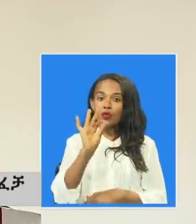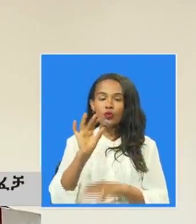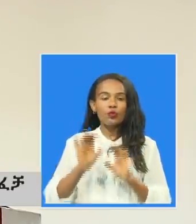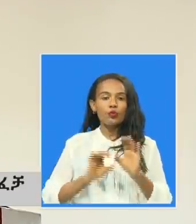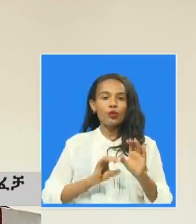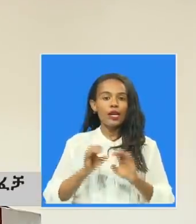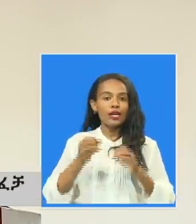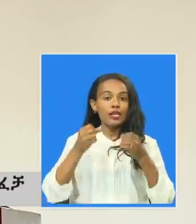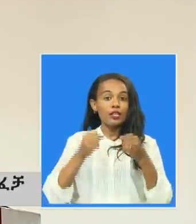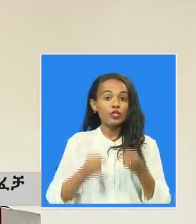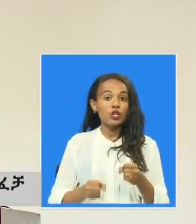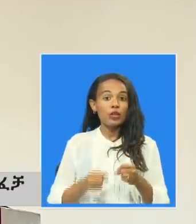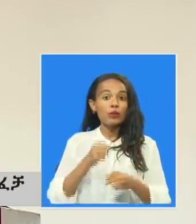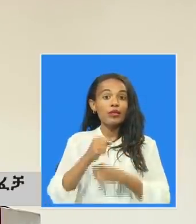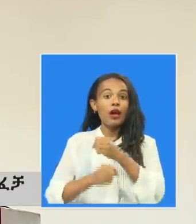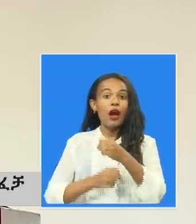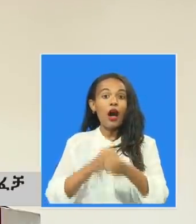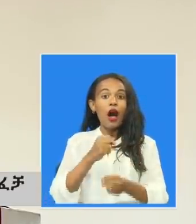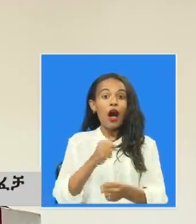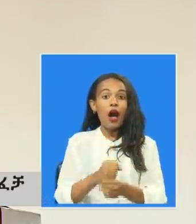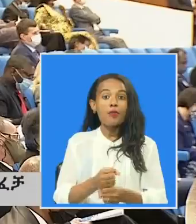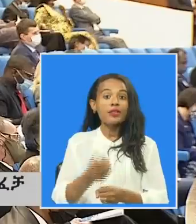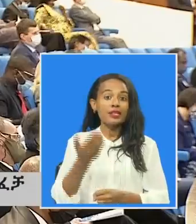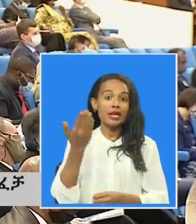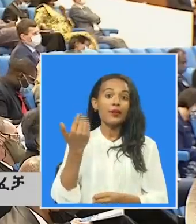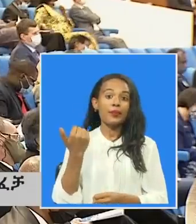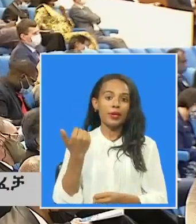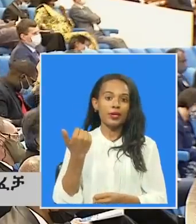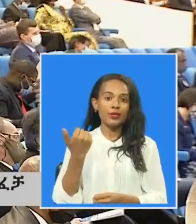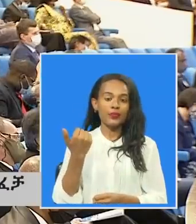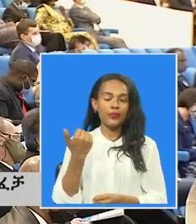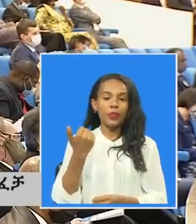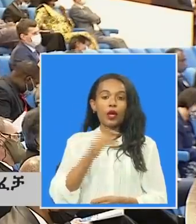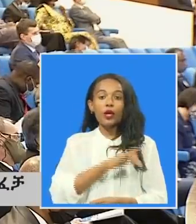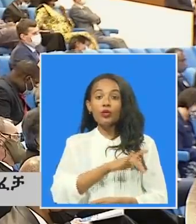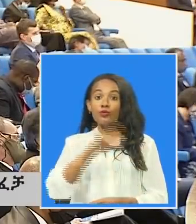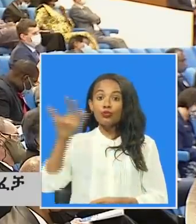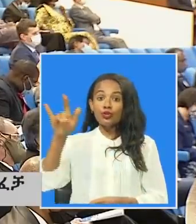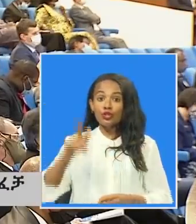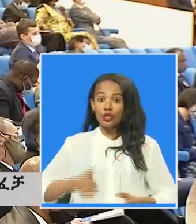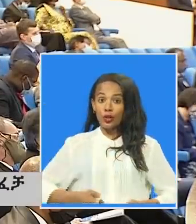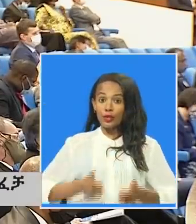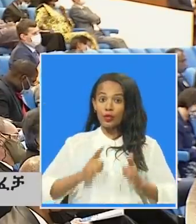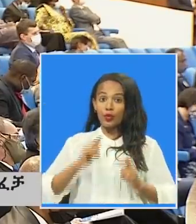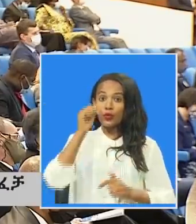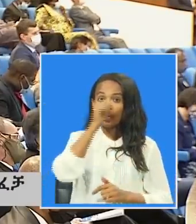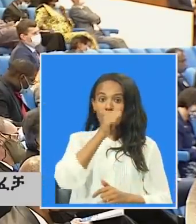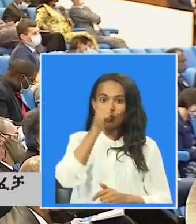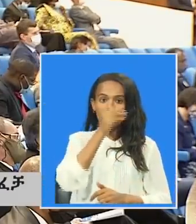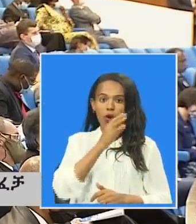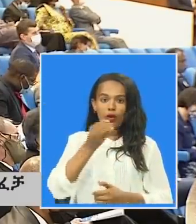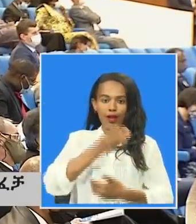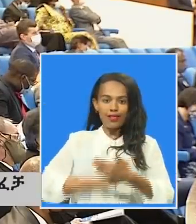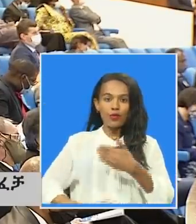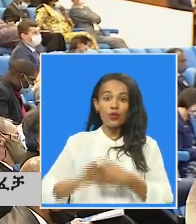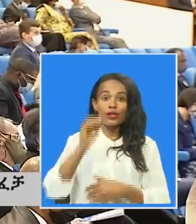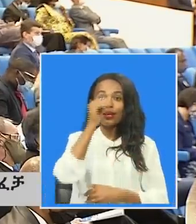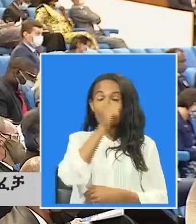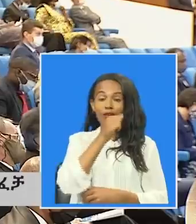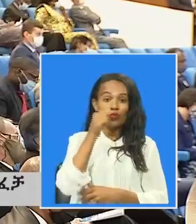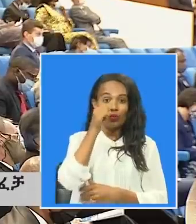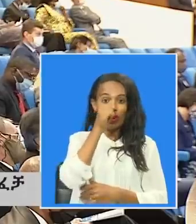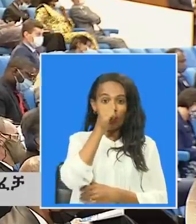ማድረግ የተቻለበት አመት ነበር። በውጪ የሚኖሩ ኢትዮጵያውያንና ትውልደ